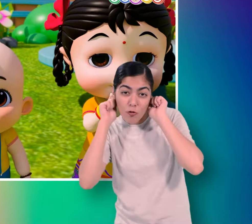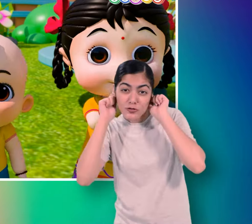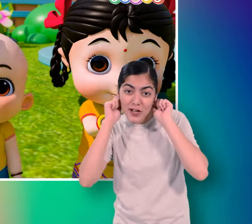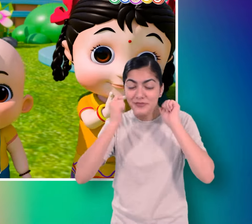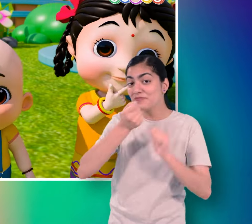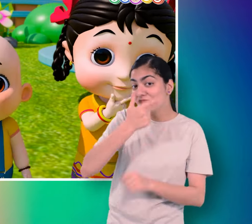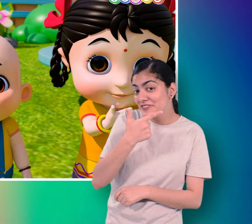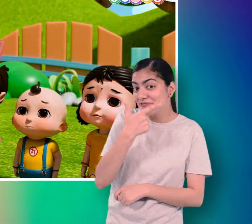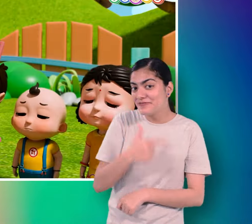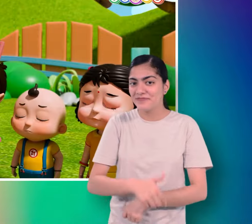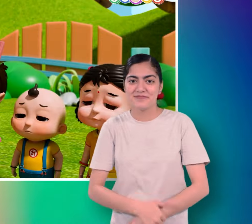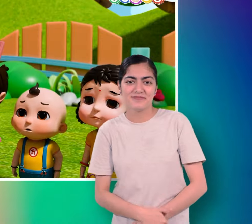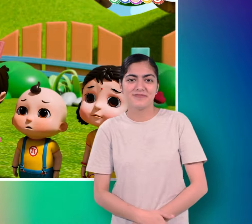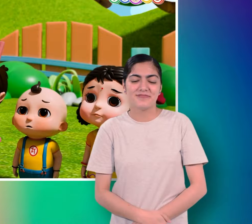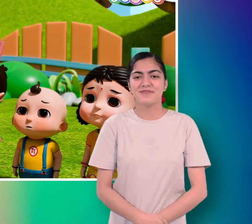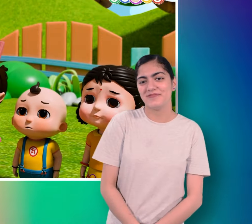अम्मा मांज